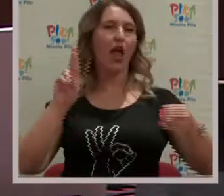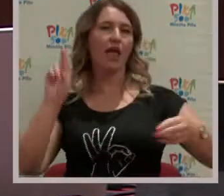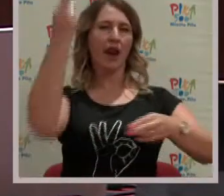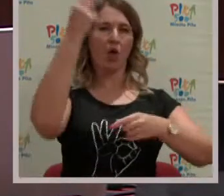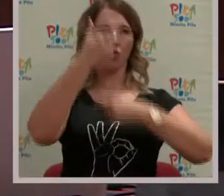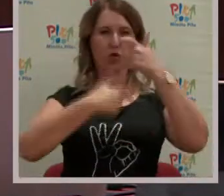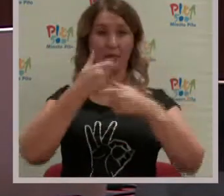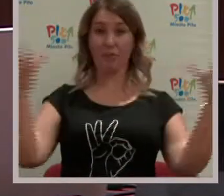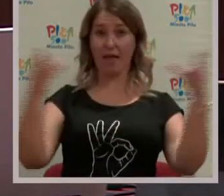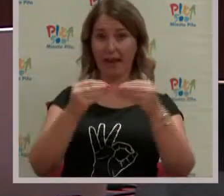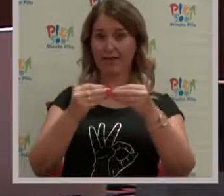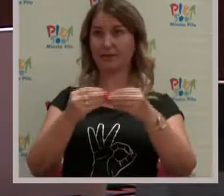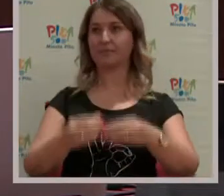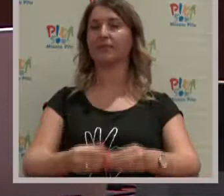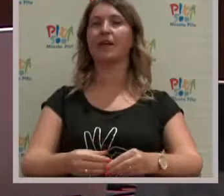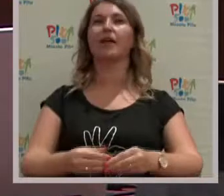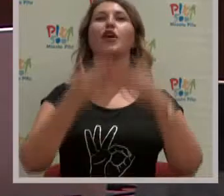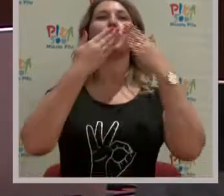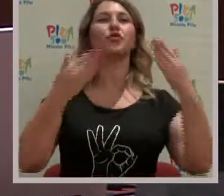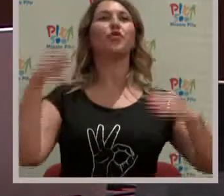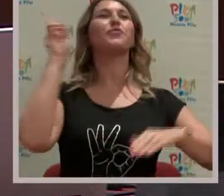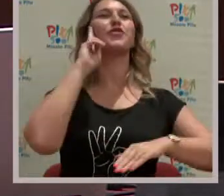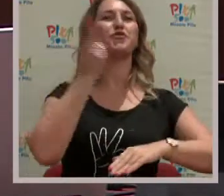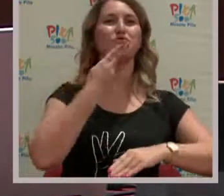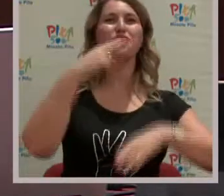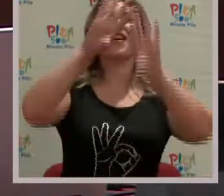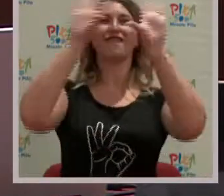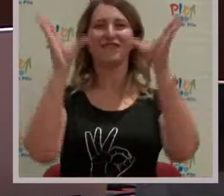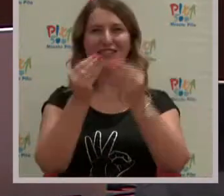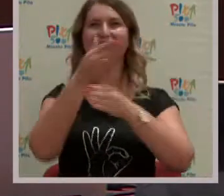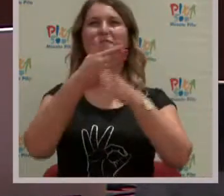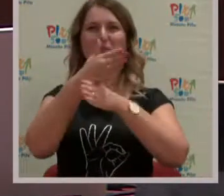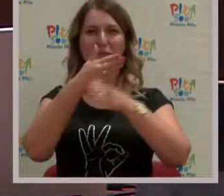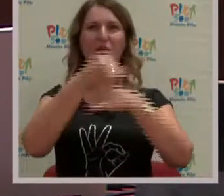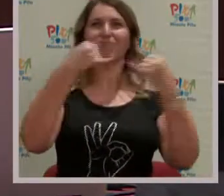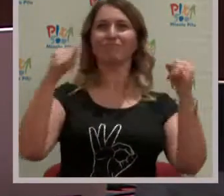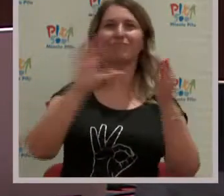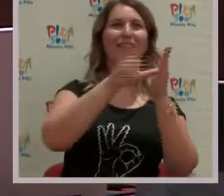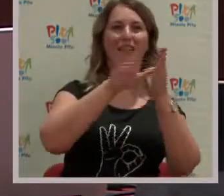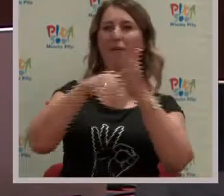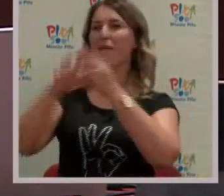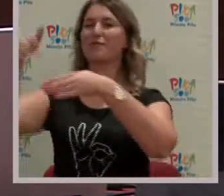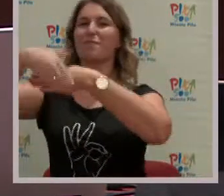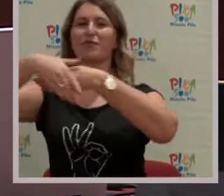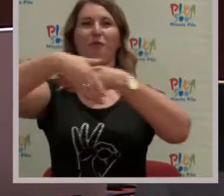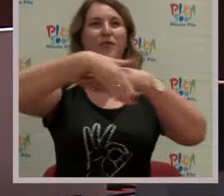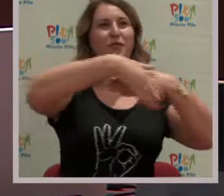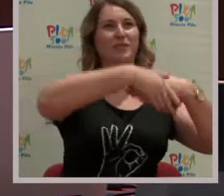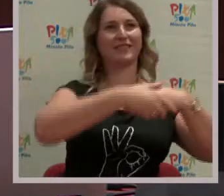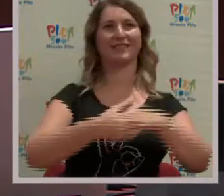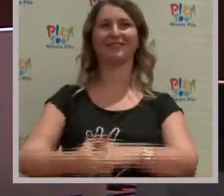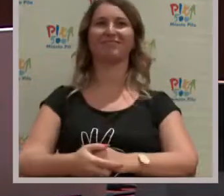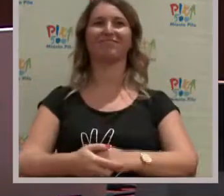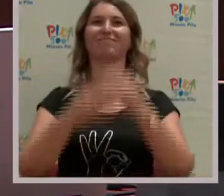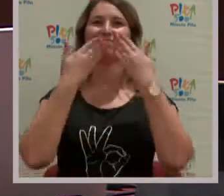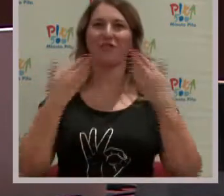miganiu i w końcu głuchym z Pił i okolic uczestniczącym w naszych obchodach i obecnym dzisiaj